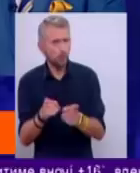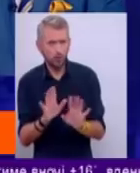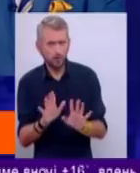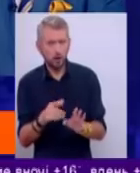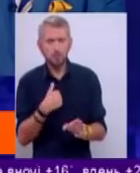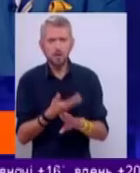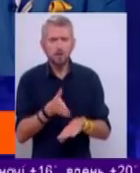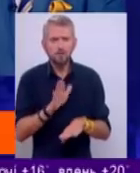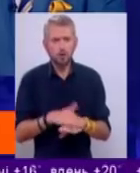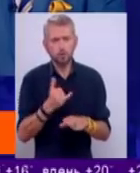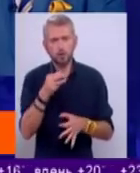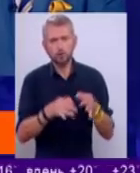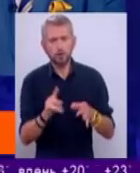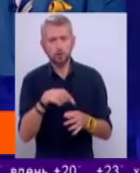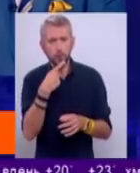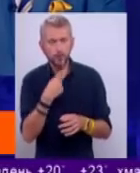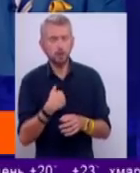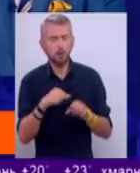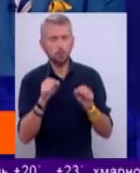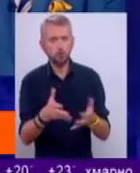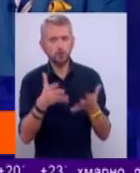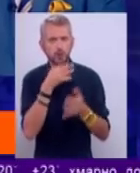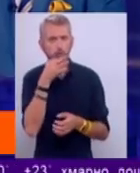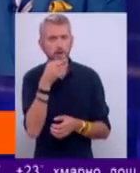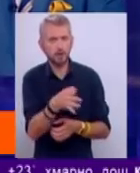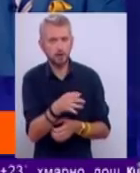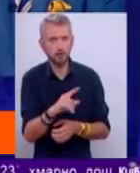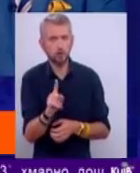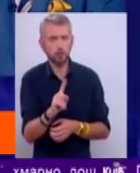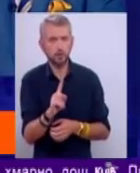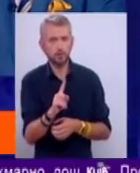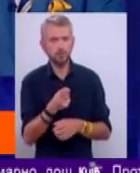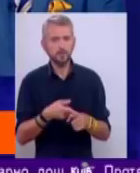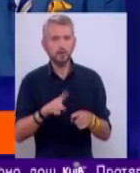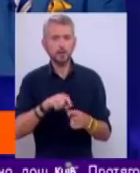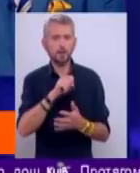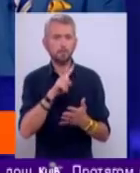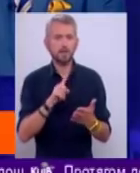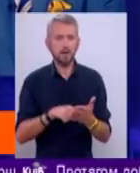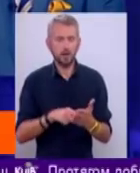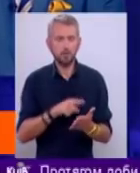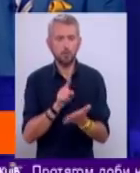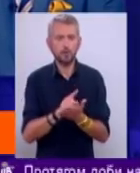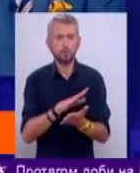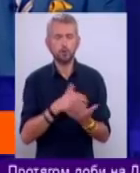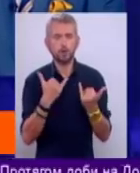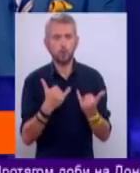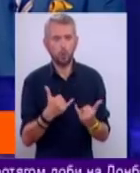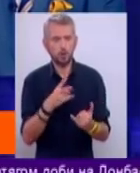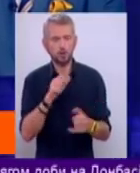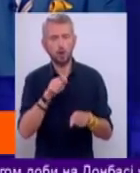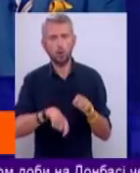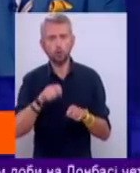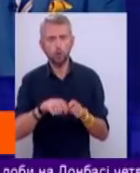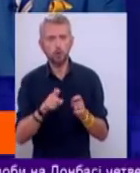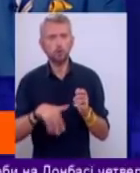Мені важко зараз судити і щось говорити, але я можу чітко сказати, що це питання повинно бути сьогодні на контролі